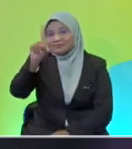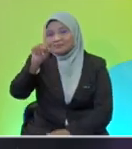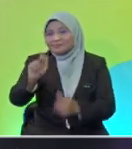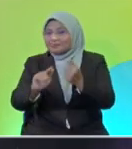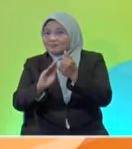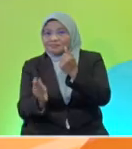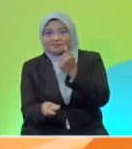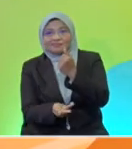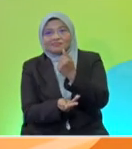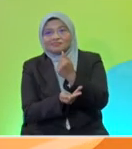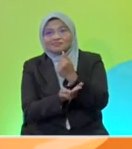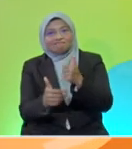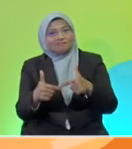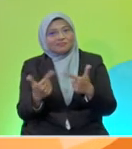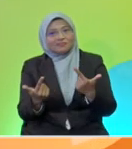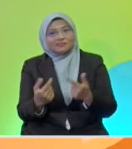oke